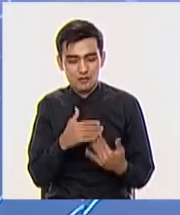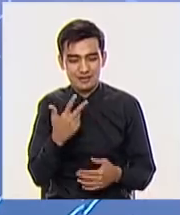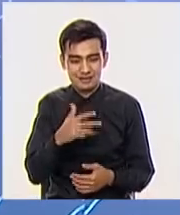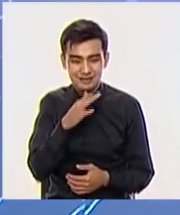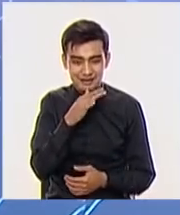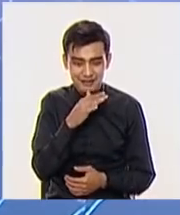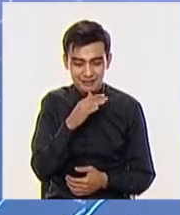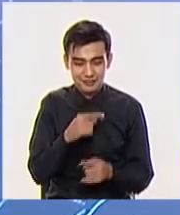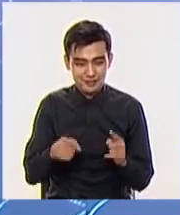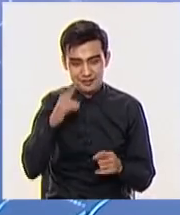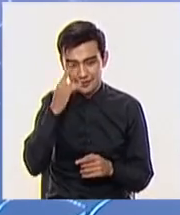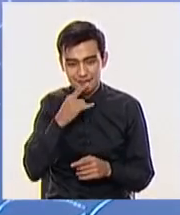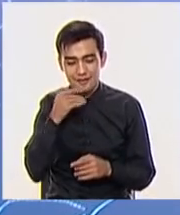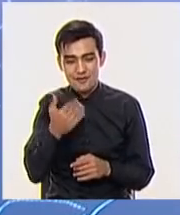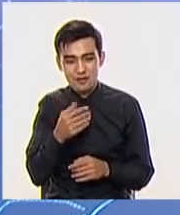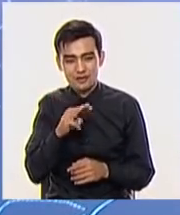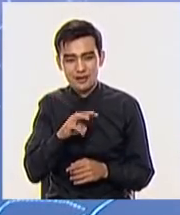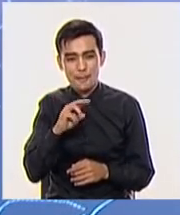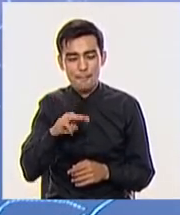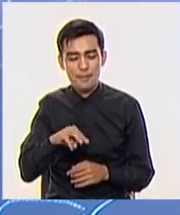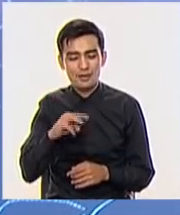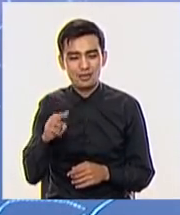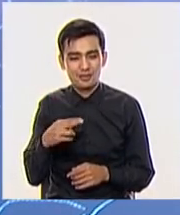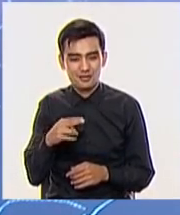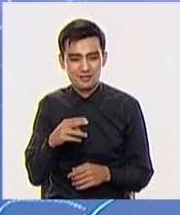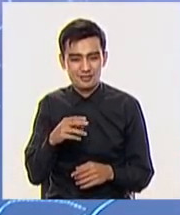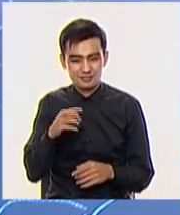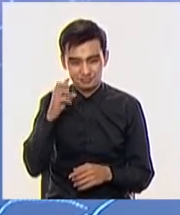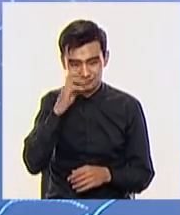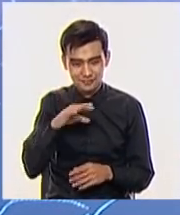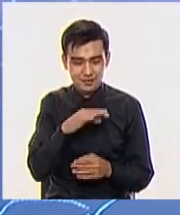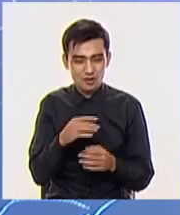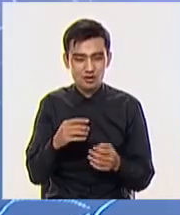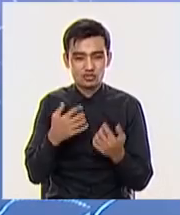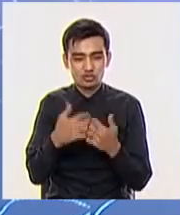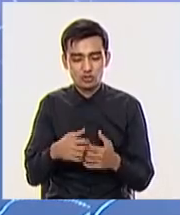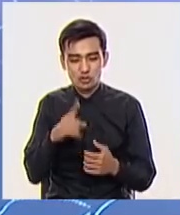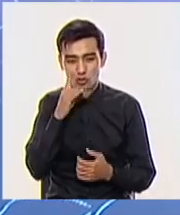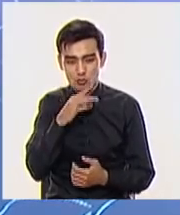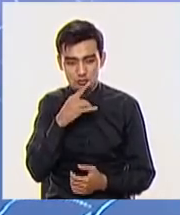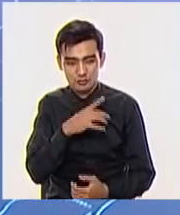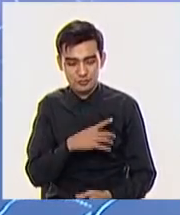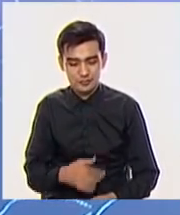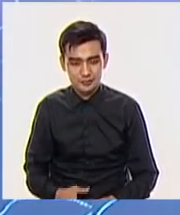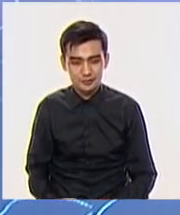жылдан бери Казакстан тарапы ТМД элдериндеги кызметти эмгек өтүлүнө эсепке алмайтынын айтат.